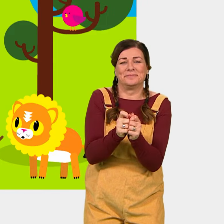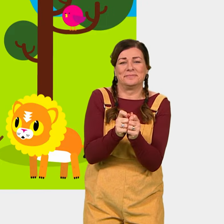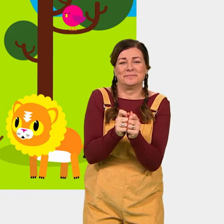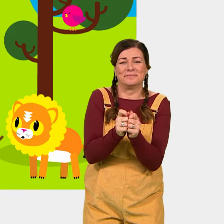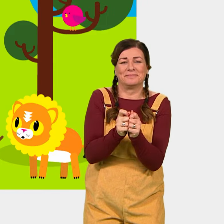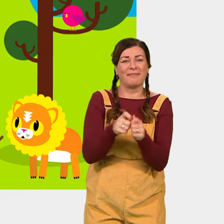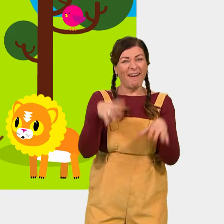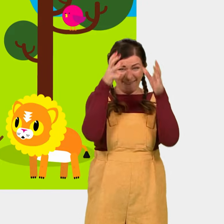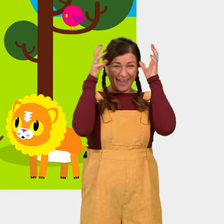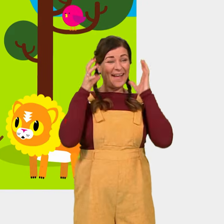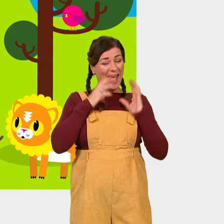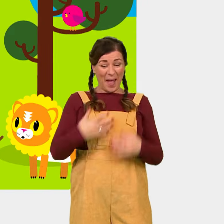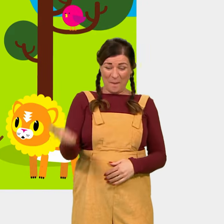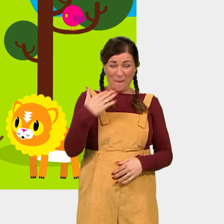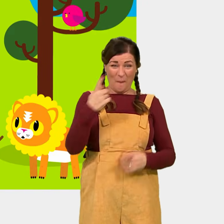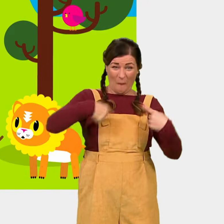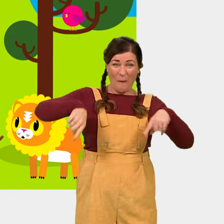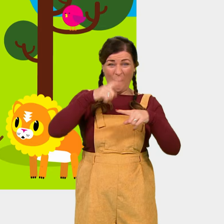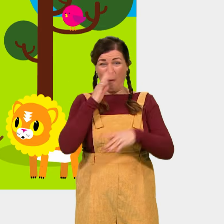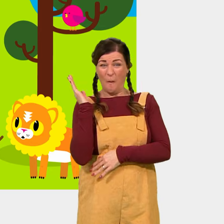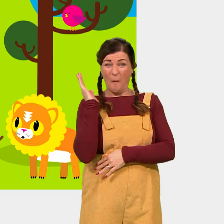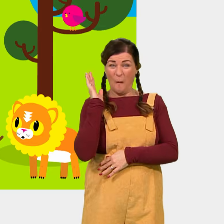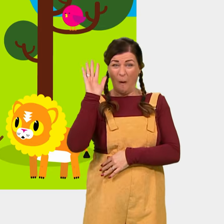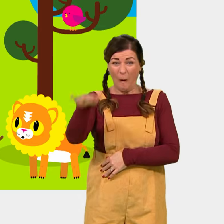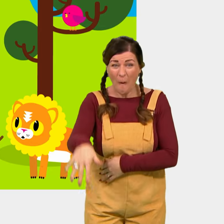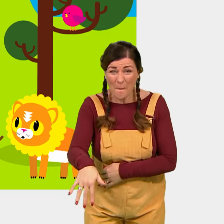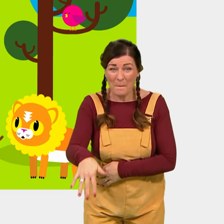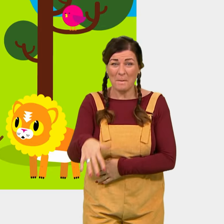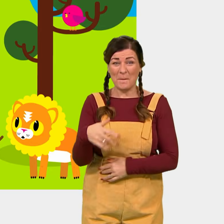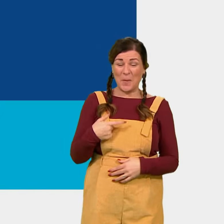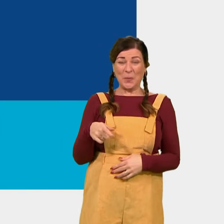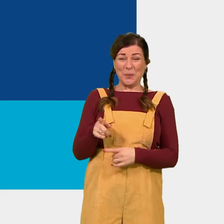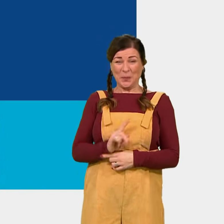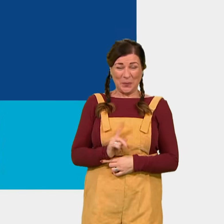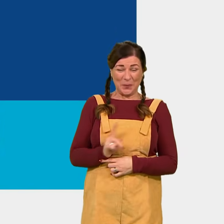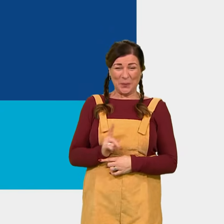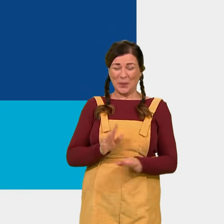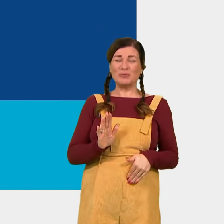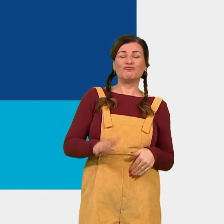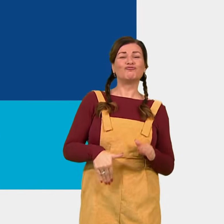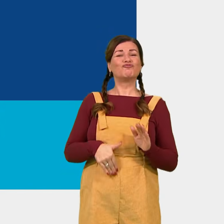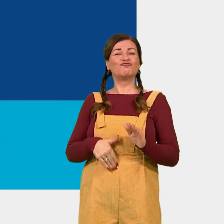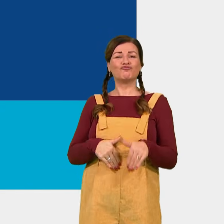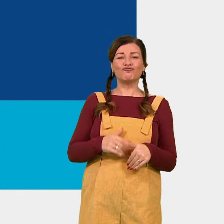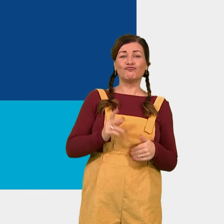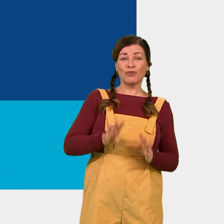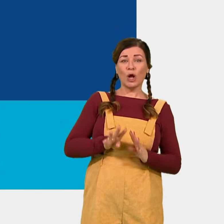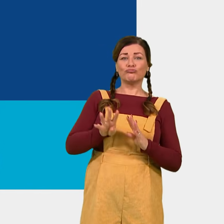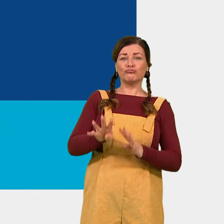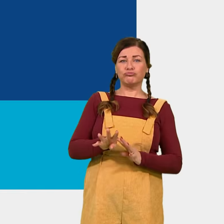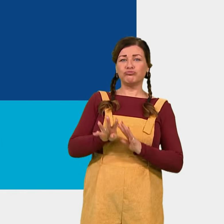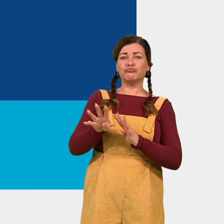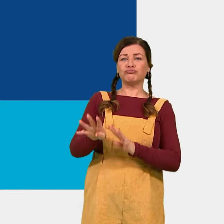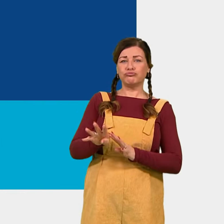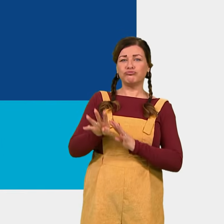adre, meddai Llew, tra'n siglo ei gynffon yn falch. Gyda'i gilydd, cerddodd y criw